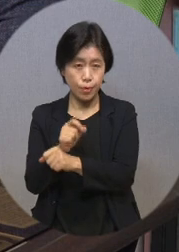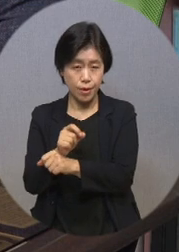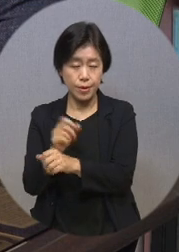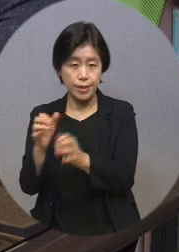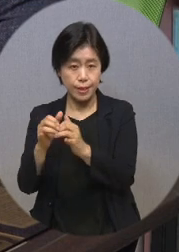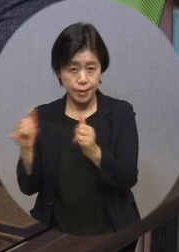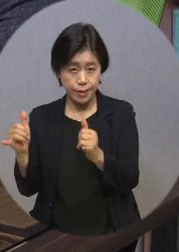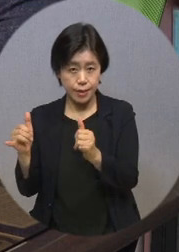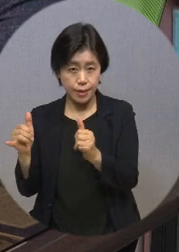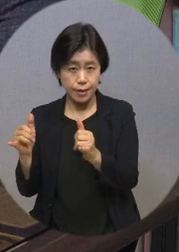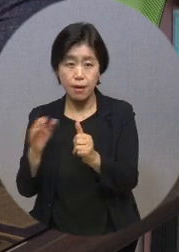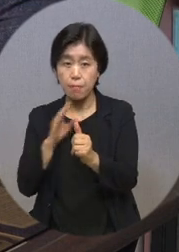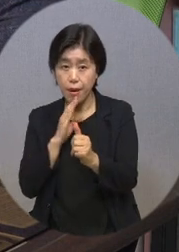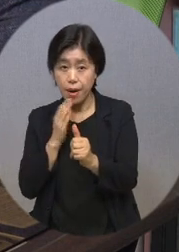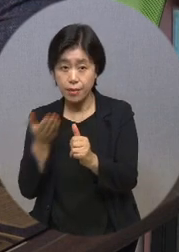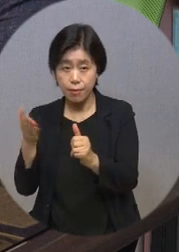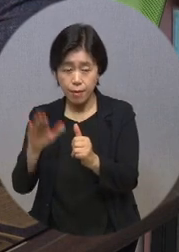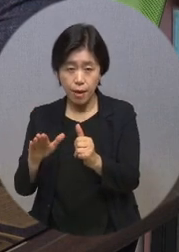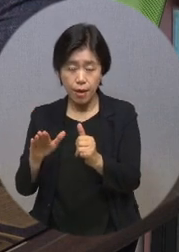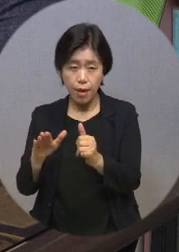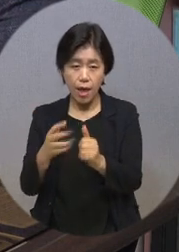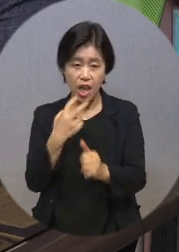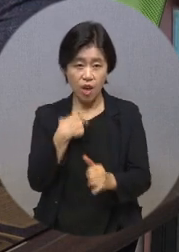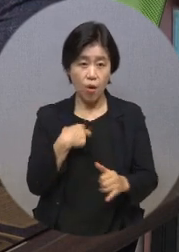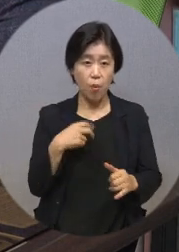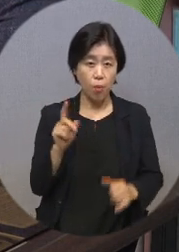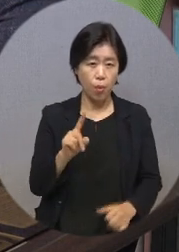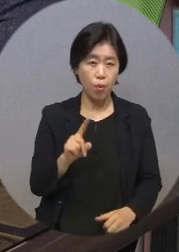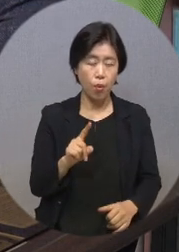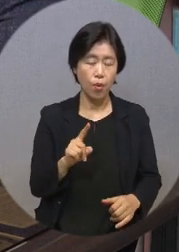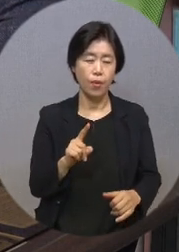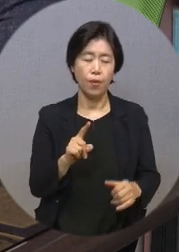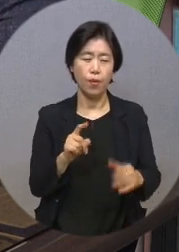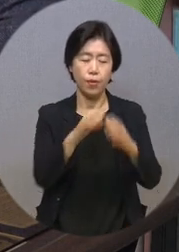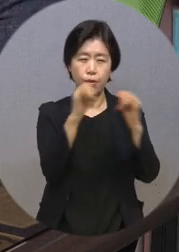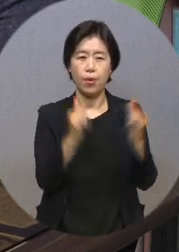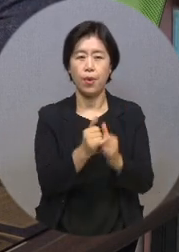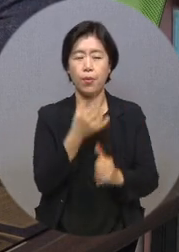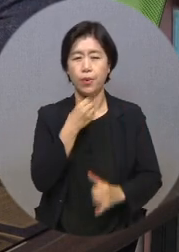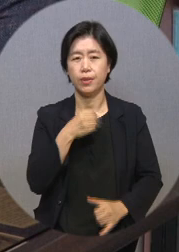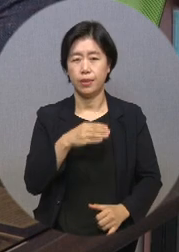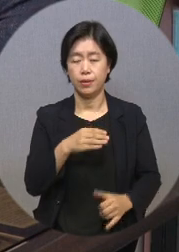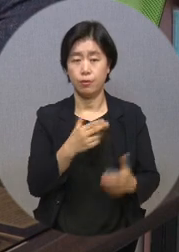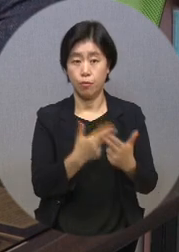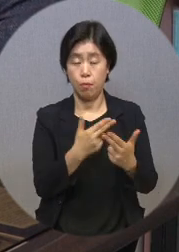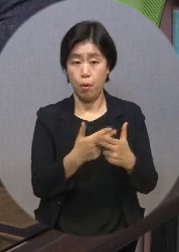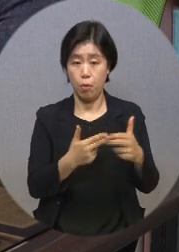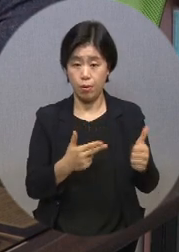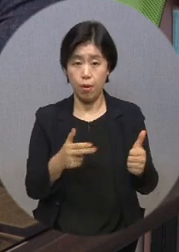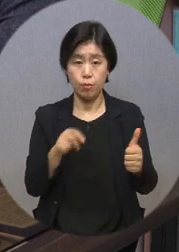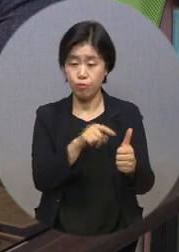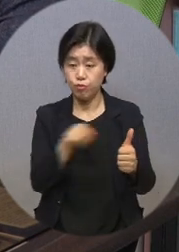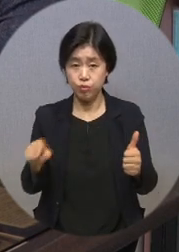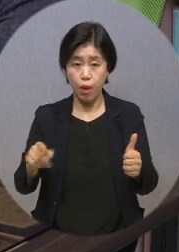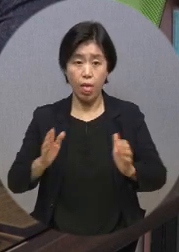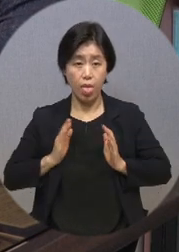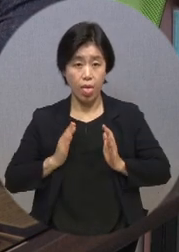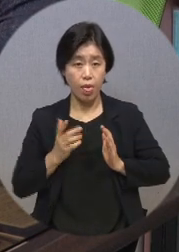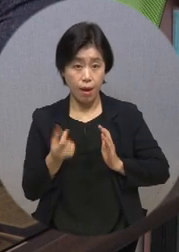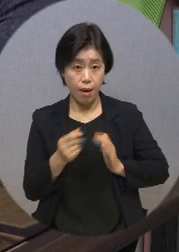사회복지 단체장까지 맡고 계신 거거든요. 감회가 남다르실 것 같아요. 예, 정말 남다릅니다.